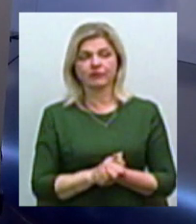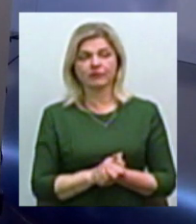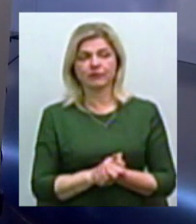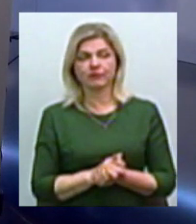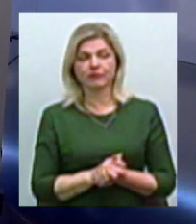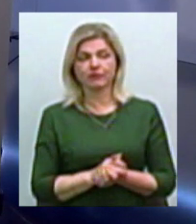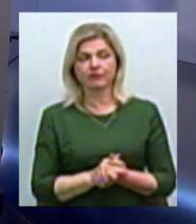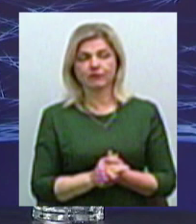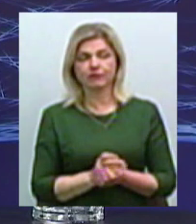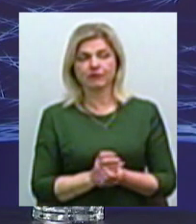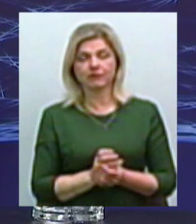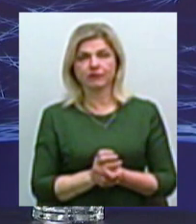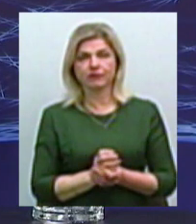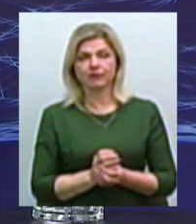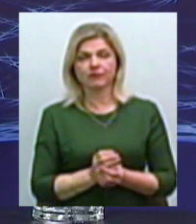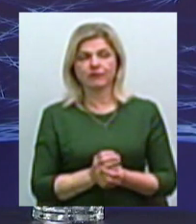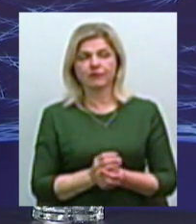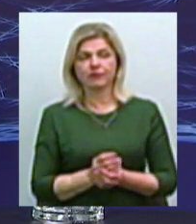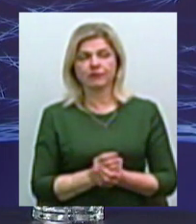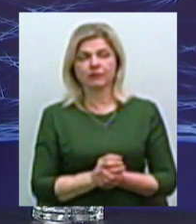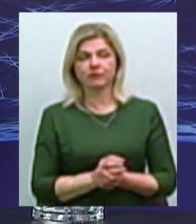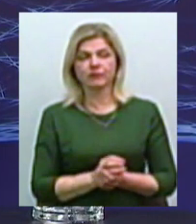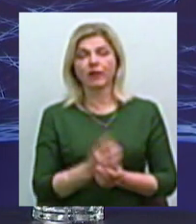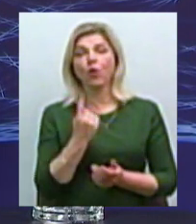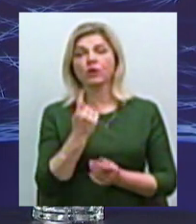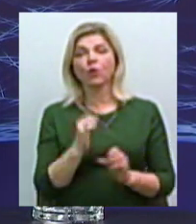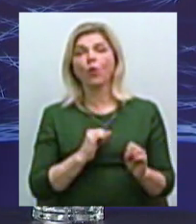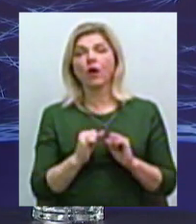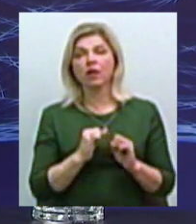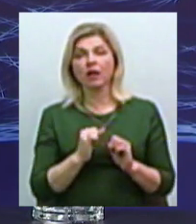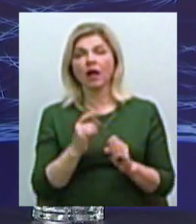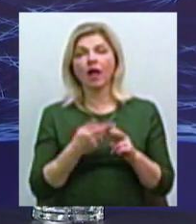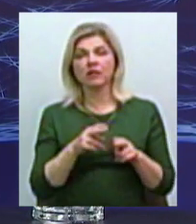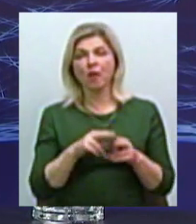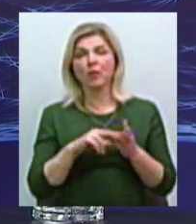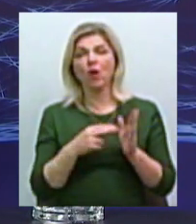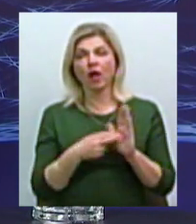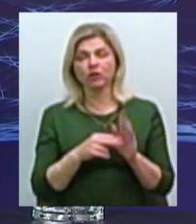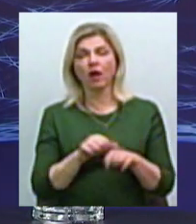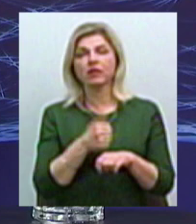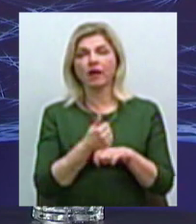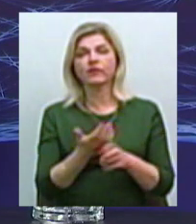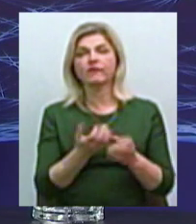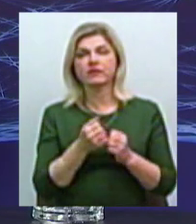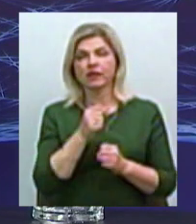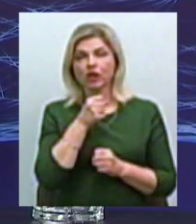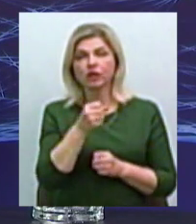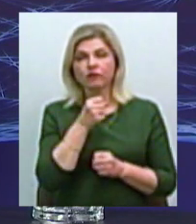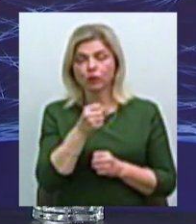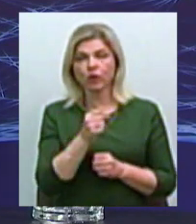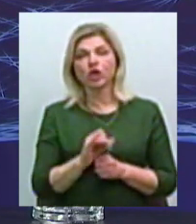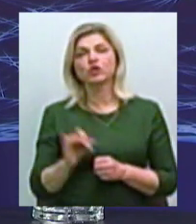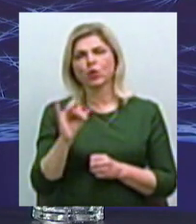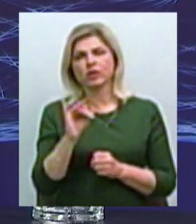говорю, ну, був один із кураторів цього проєкту, щоб було інтерв'ю головне взяти, якесь історичне питання,